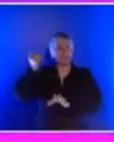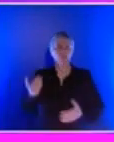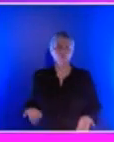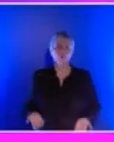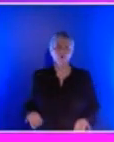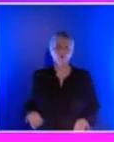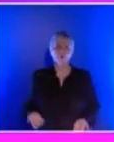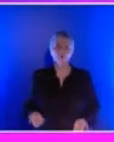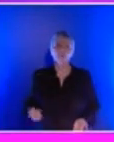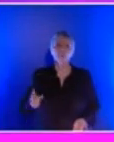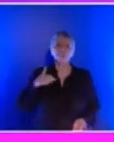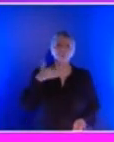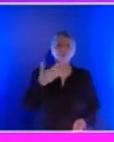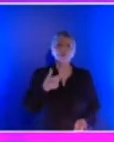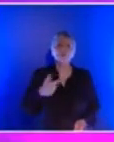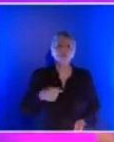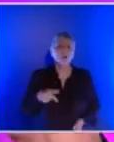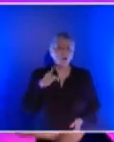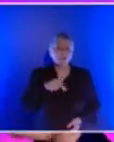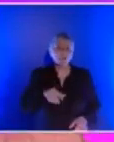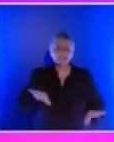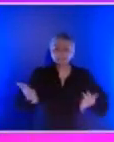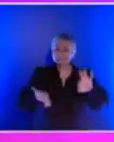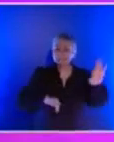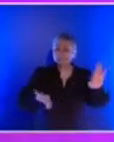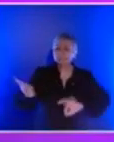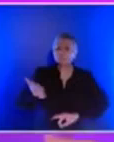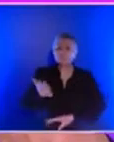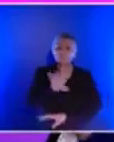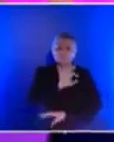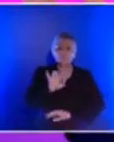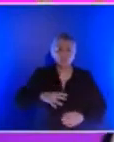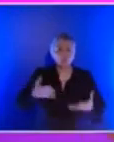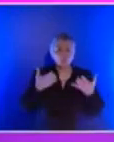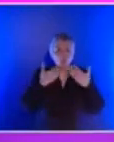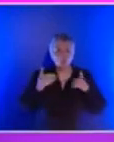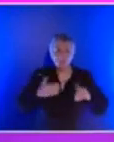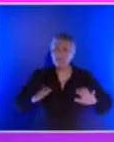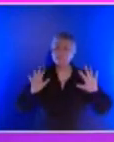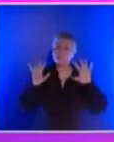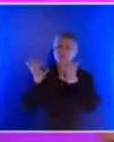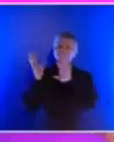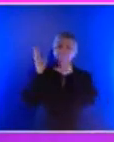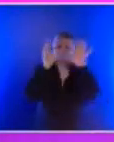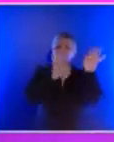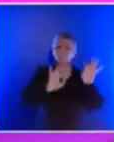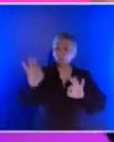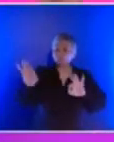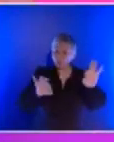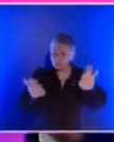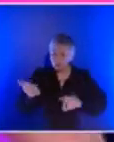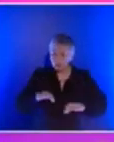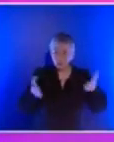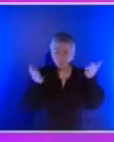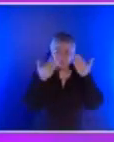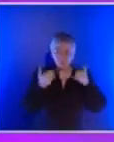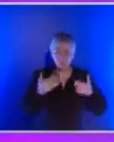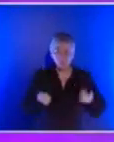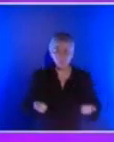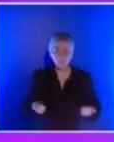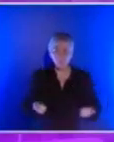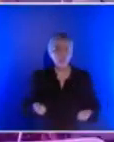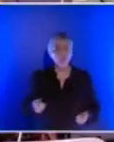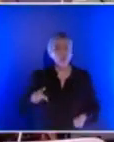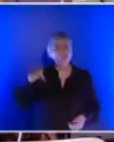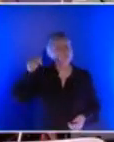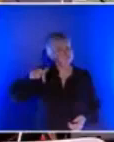ότι δεν έχει η Ελλάδα ακόμα χτηματολόγια, δεν έχει δασικούς χάρτες, δεν έχει δεκάδες αλλαγές που ξεκίνησε η